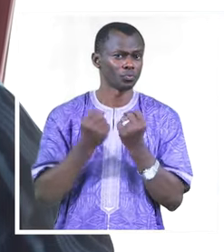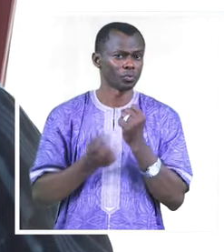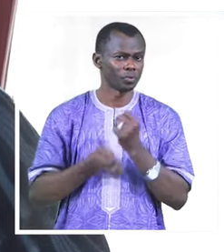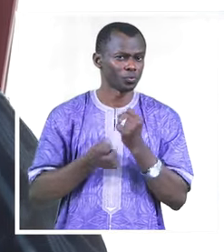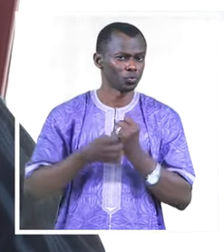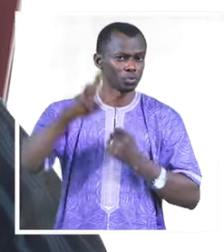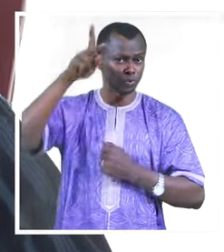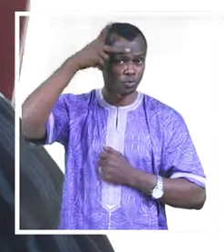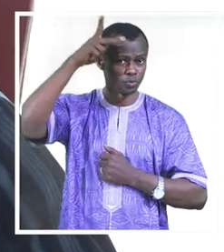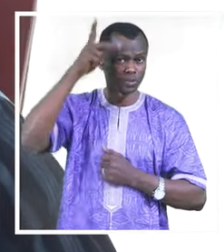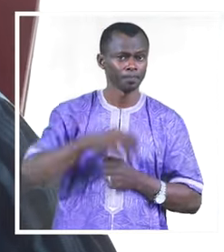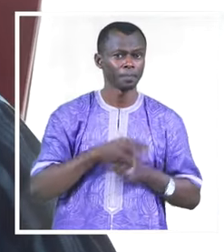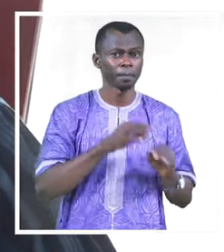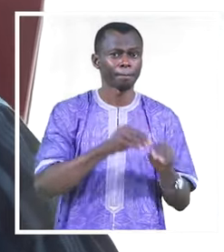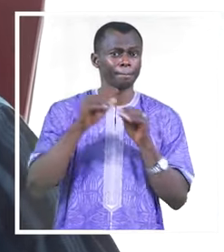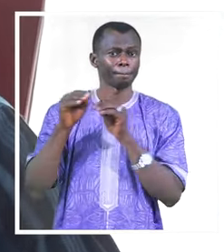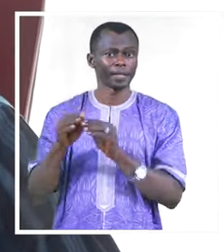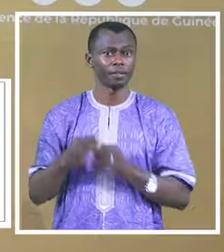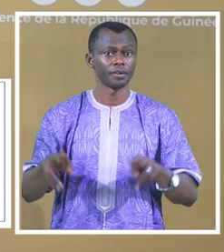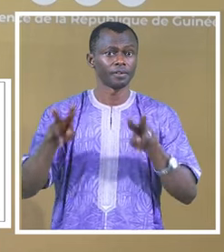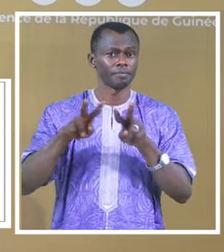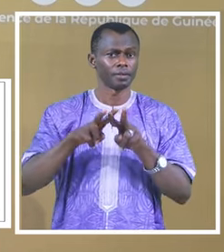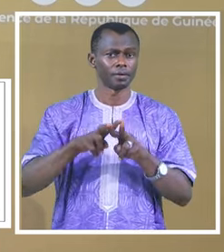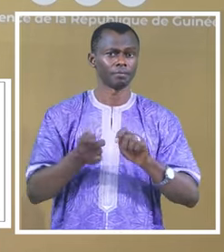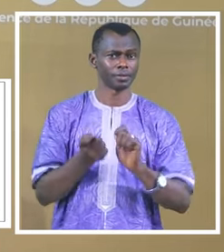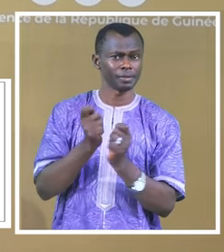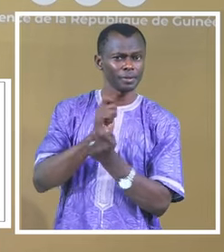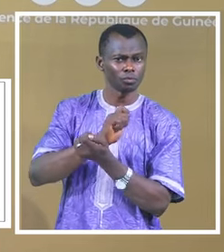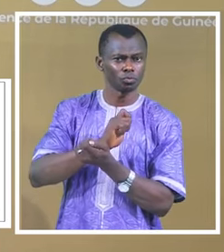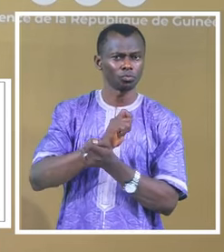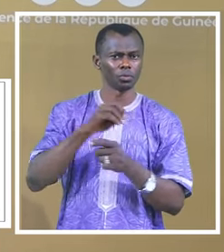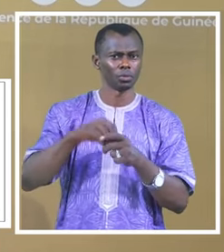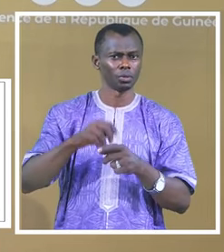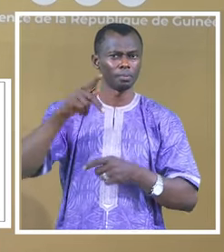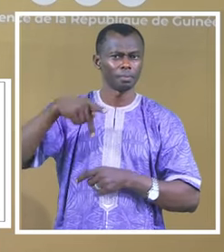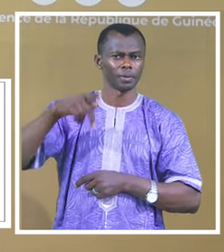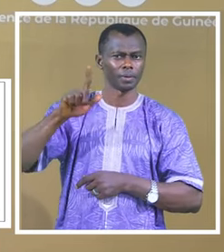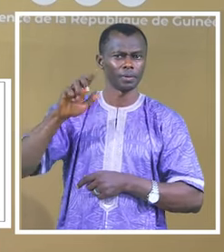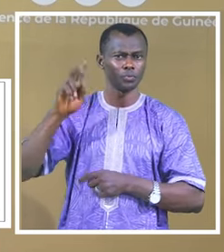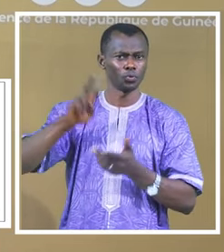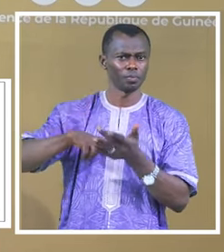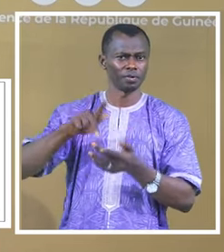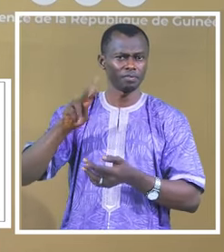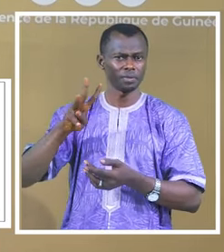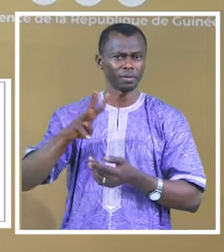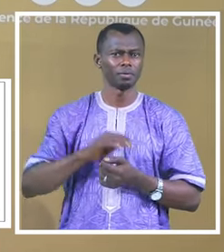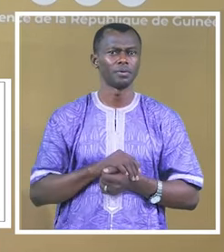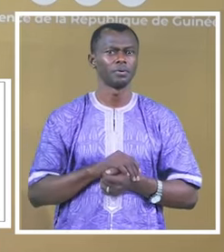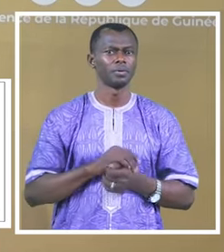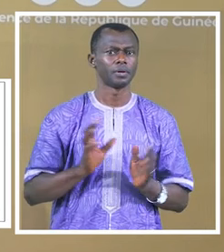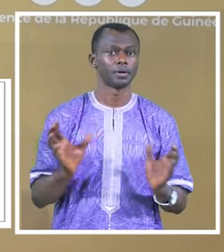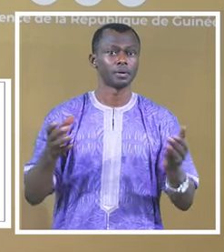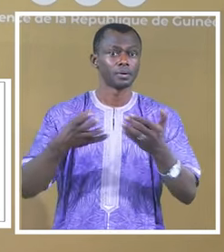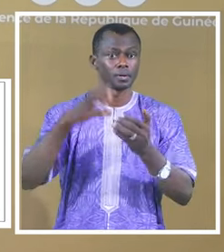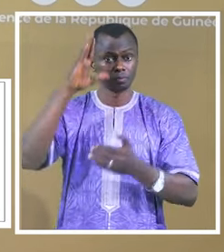en évidence la traduction dans le projet de loi de finances 2024, les instructions de la lettre de cadrage de M.